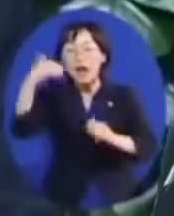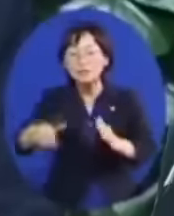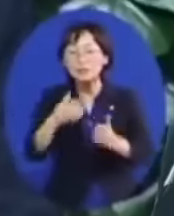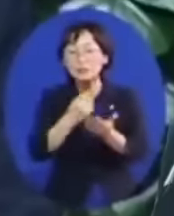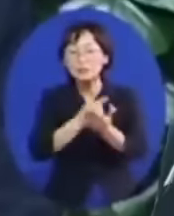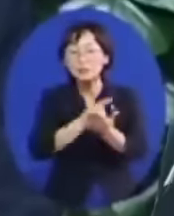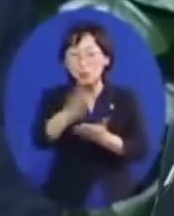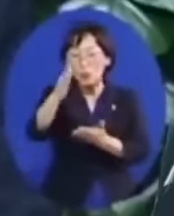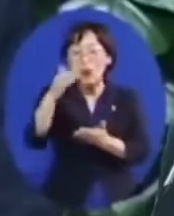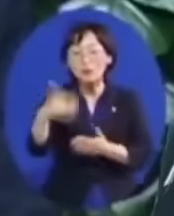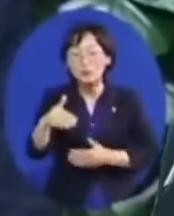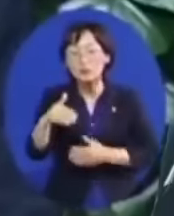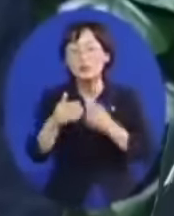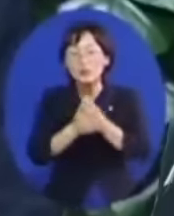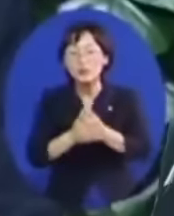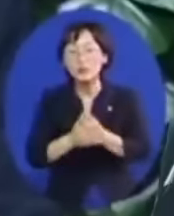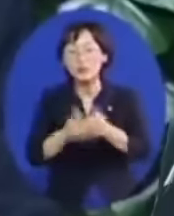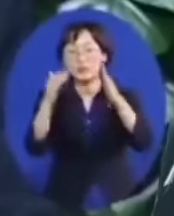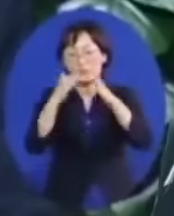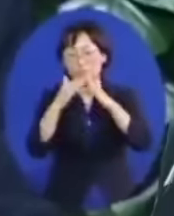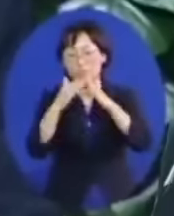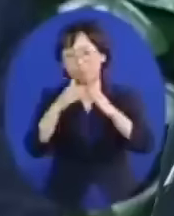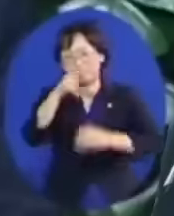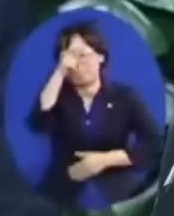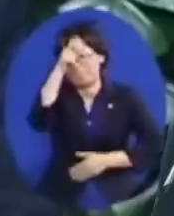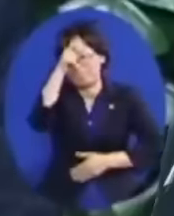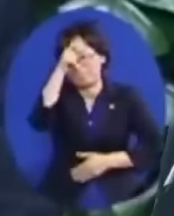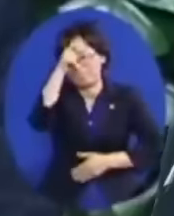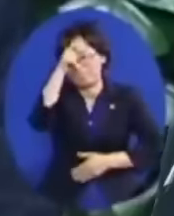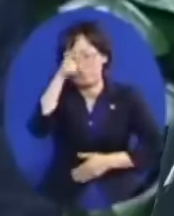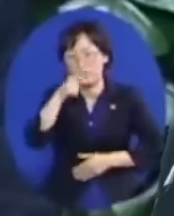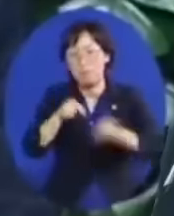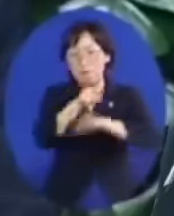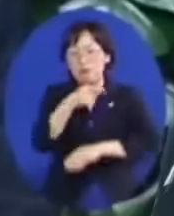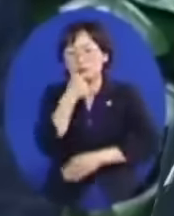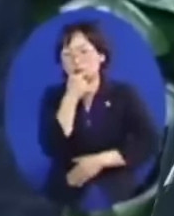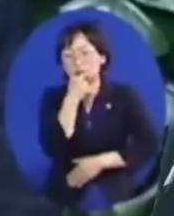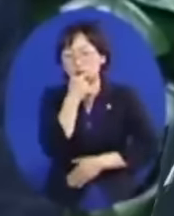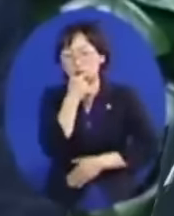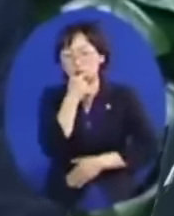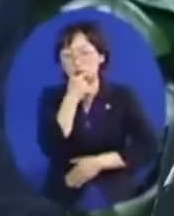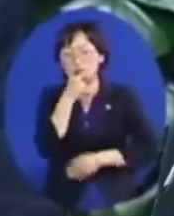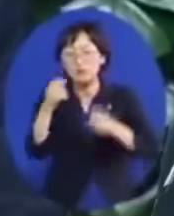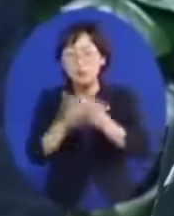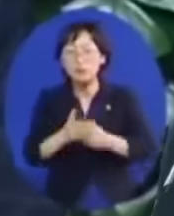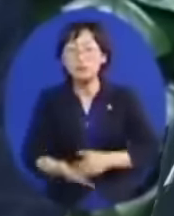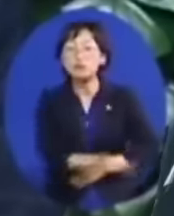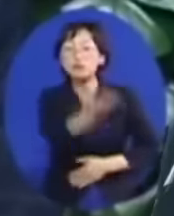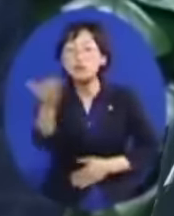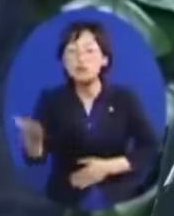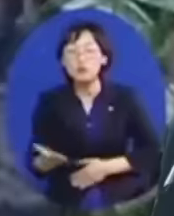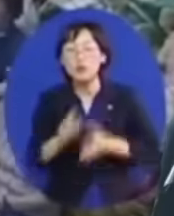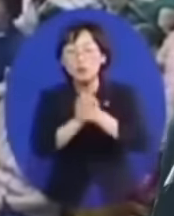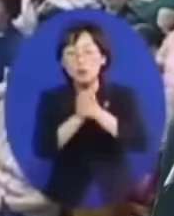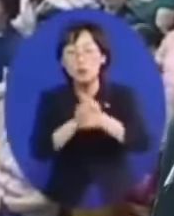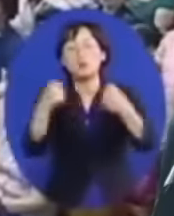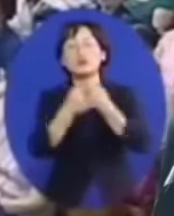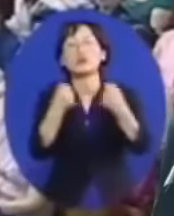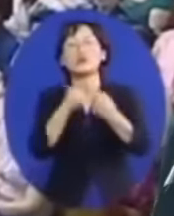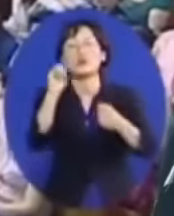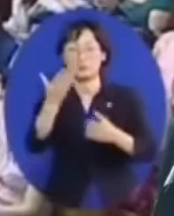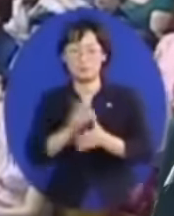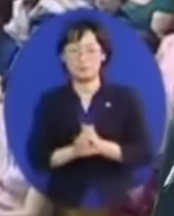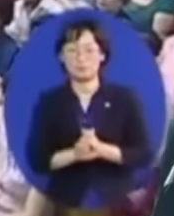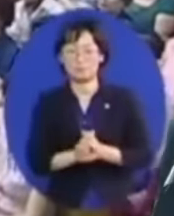쫓겨나지는 않았습니다. 자기 진을 버티고 서서 안 물러가려고 애를 쓰는 것입니다. 그러므로 우리는 기도로서 싸우는 것입니다.